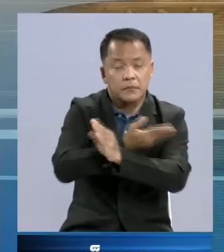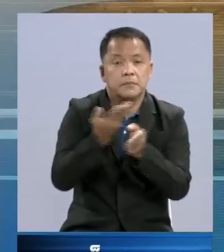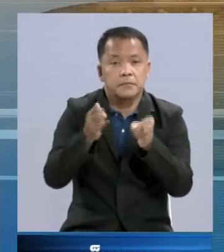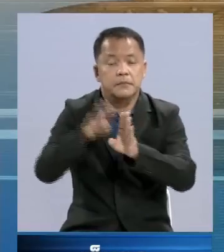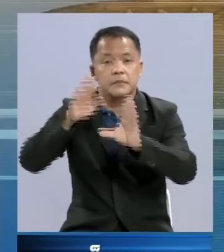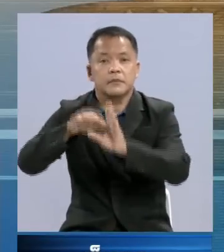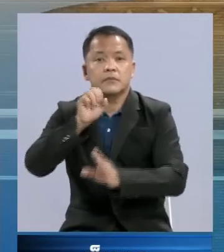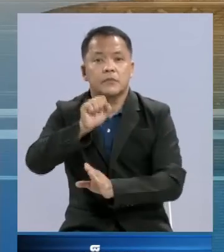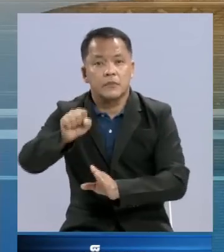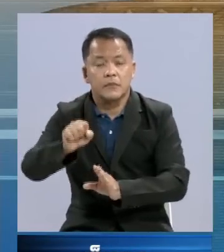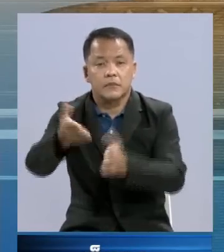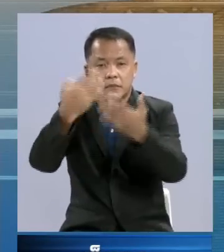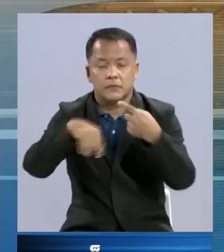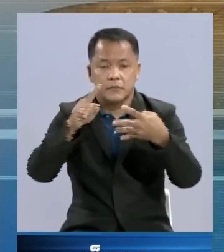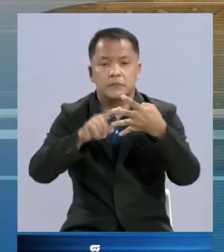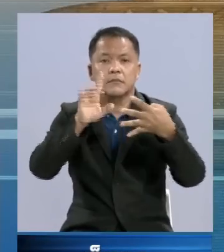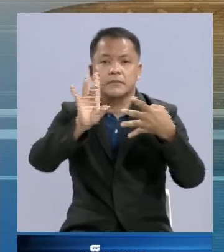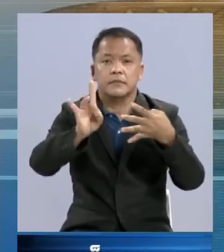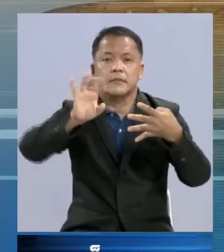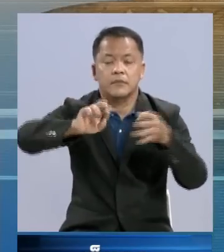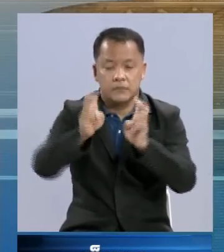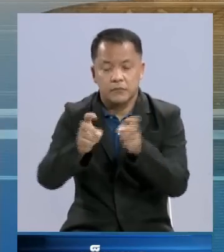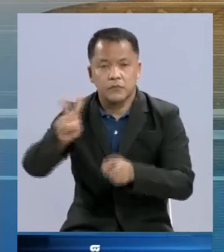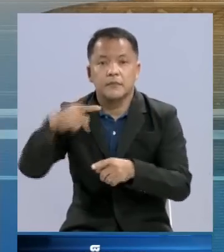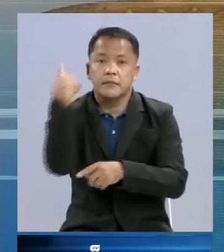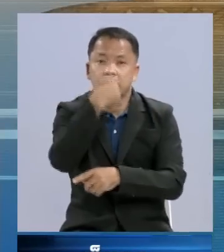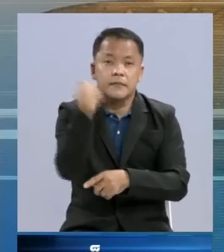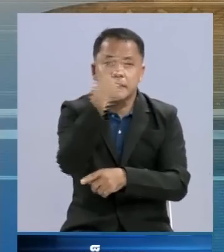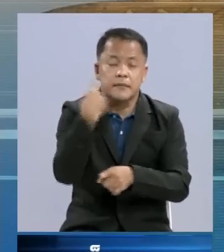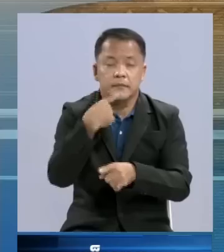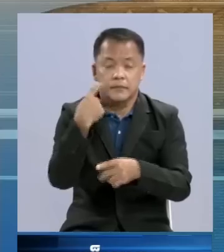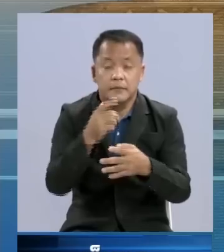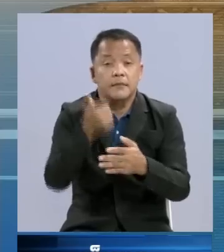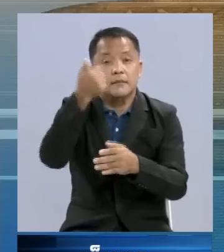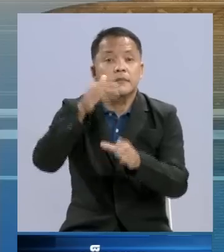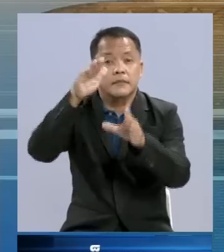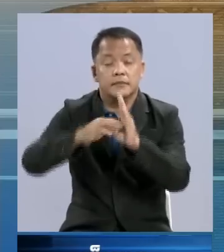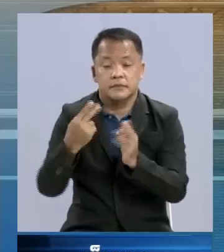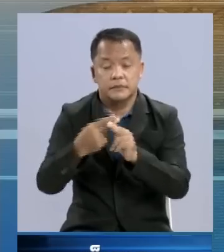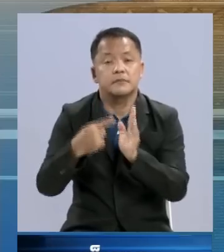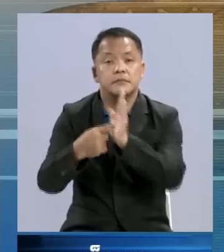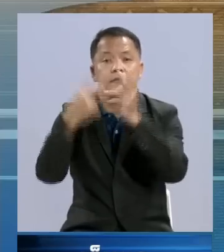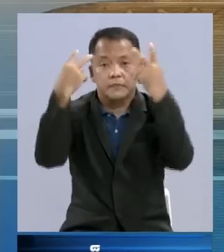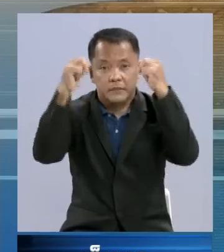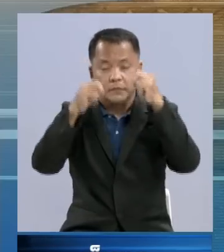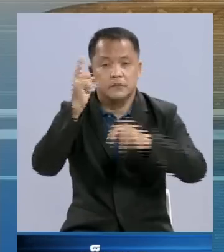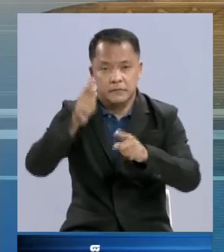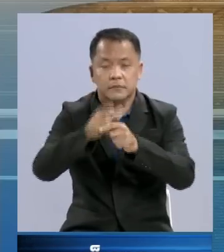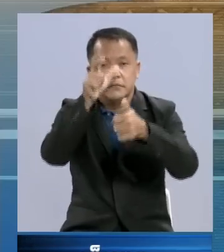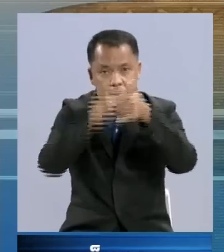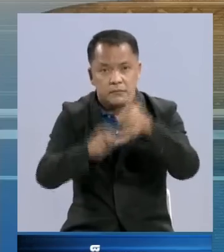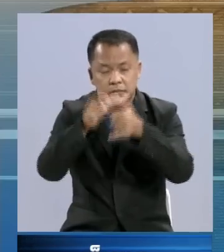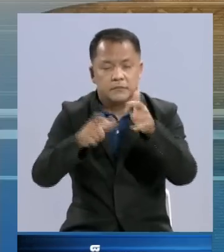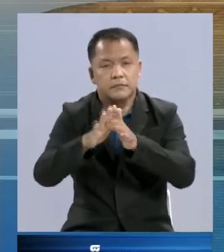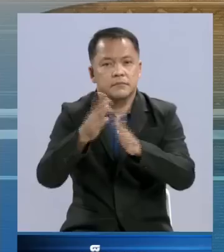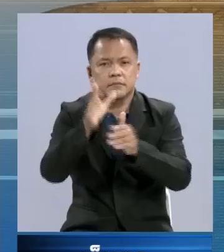รับสมัครส.ส.หรือมาตรา89วงเล็บ2ผู้ได้รับการเสนอชื่อแคนดิเดตนายกต้องมีคุณสมบัติ